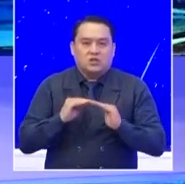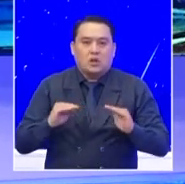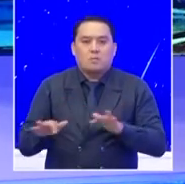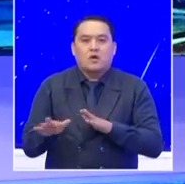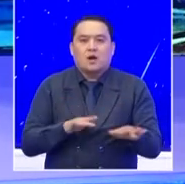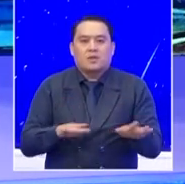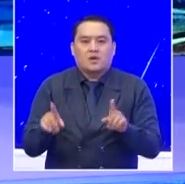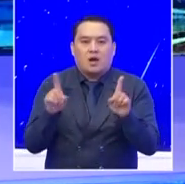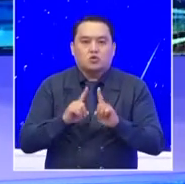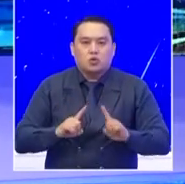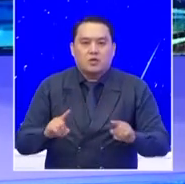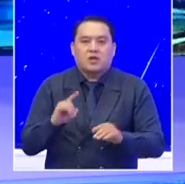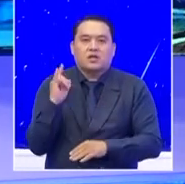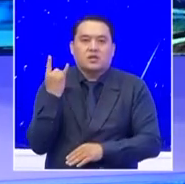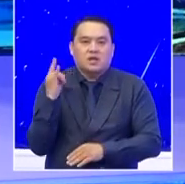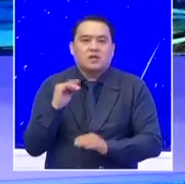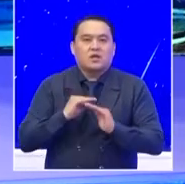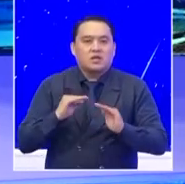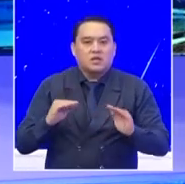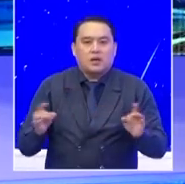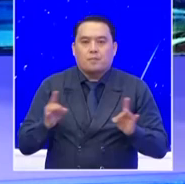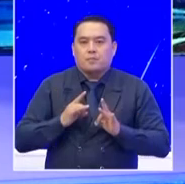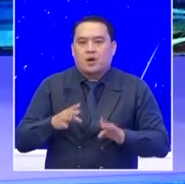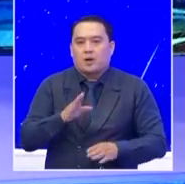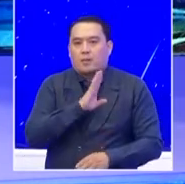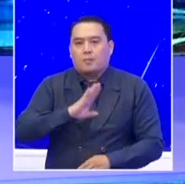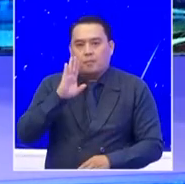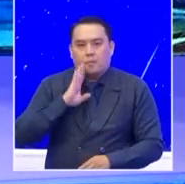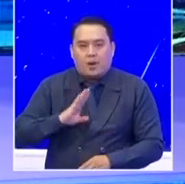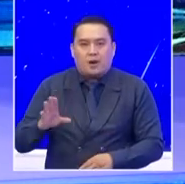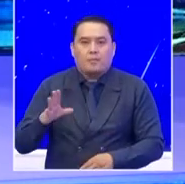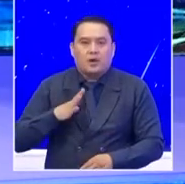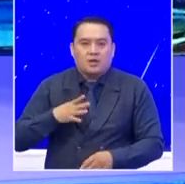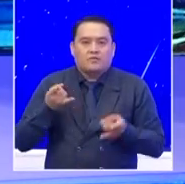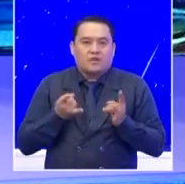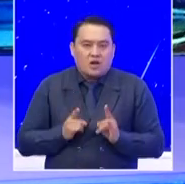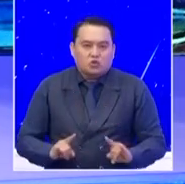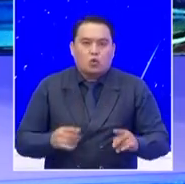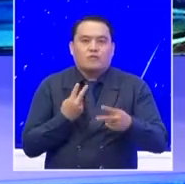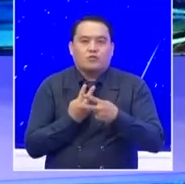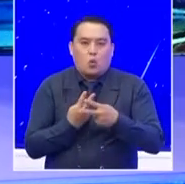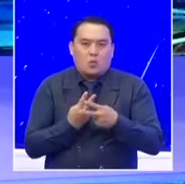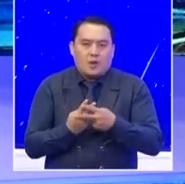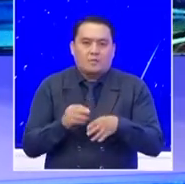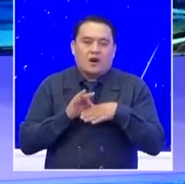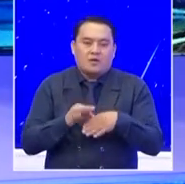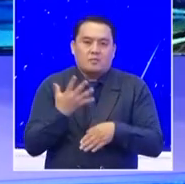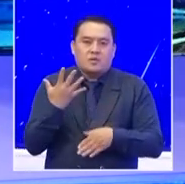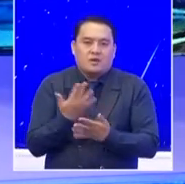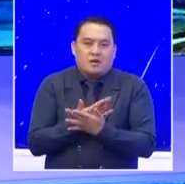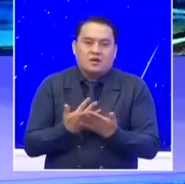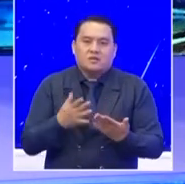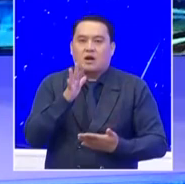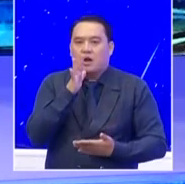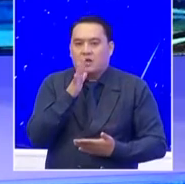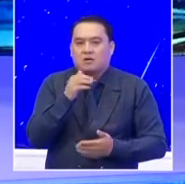детей. Мероприятие особое и для малышей, и для их мам. Праздник детей, рожденных в неволе, в учреждении проводится уже несколько